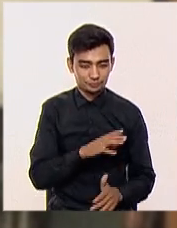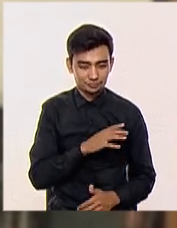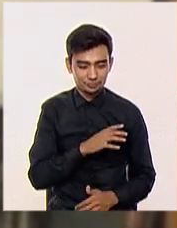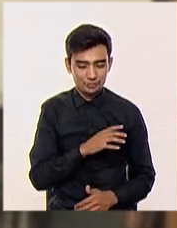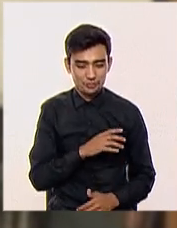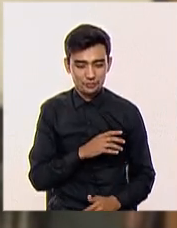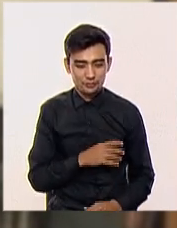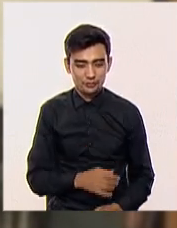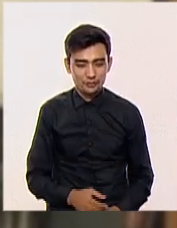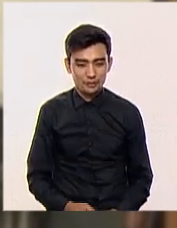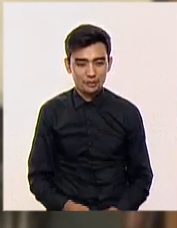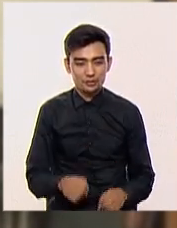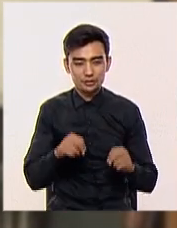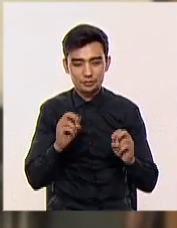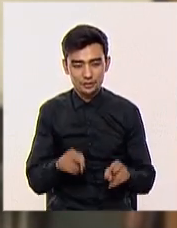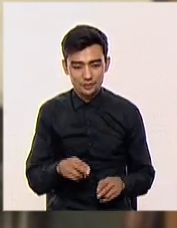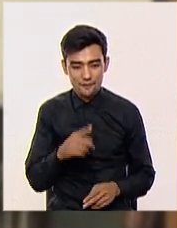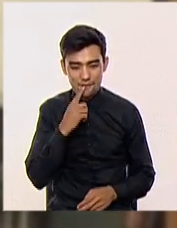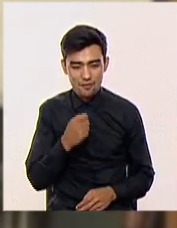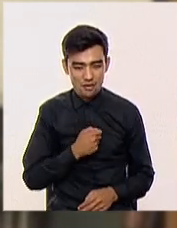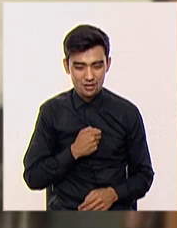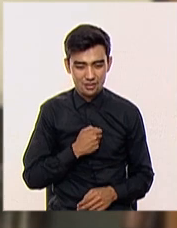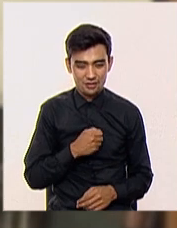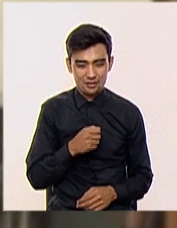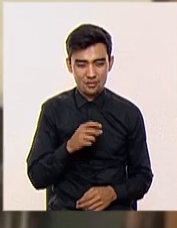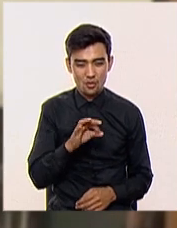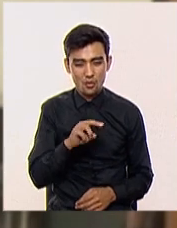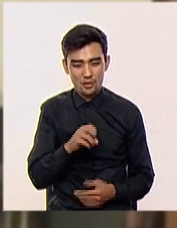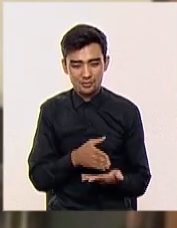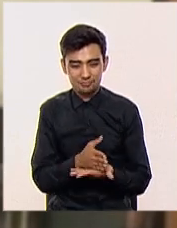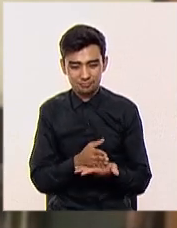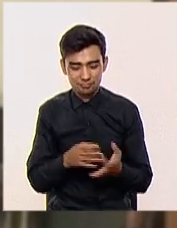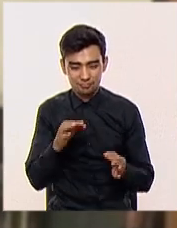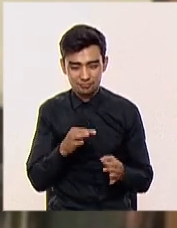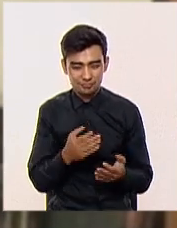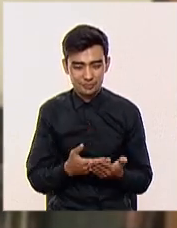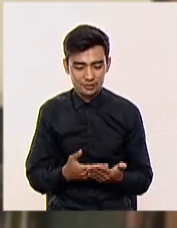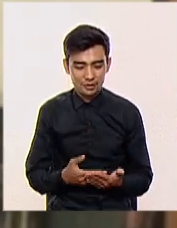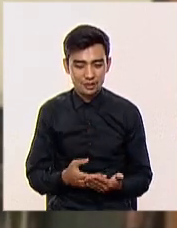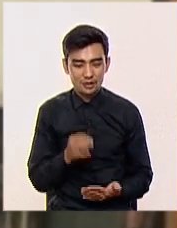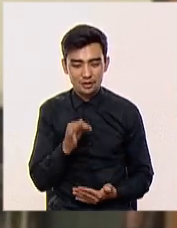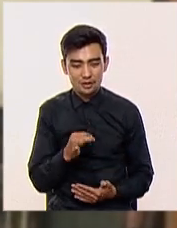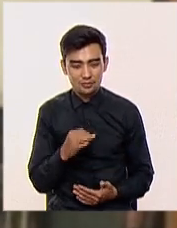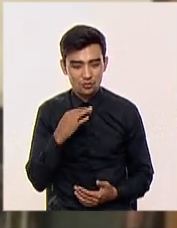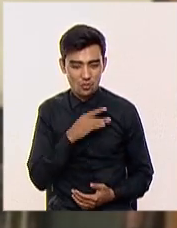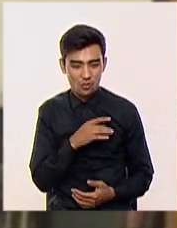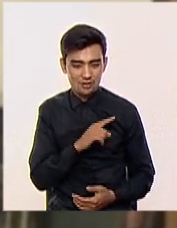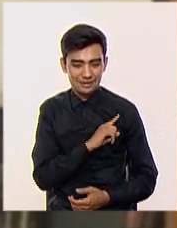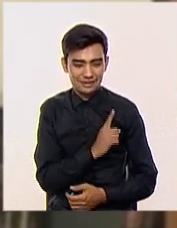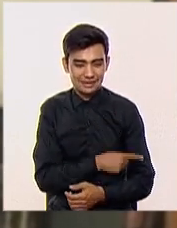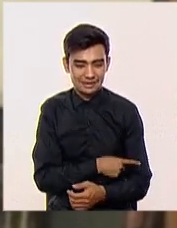какой-то специальной военной операции. Ну, образно говоря, в данном случае. Вот. Накопилось очень много